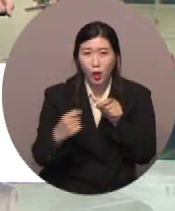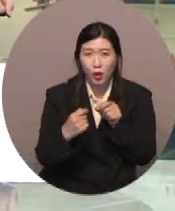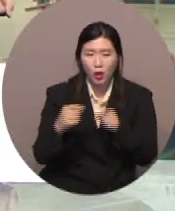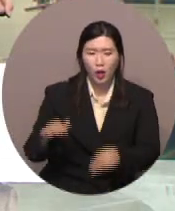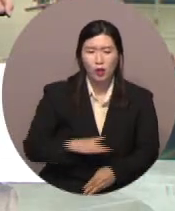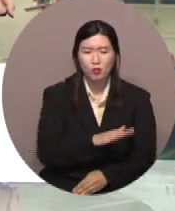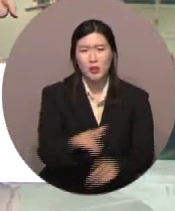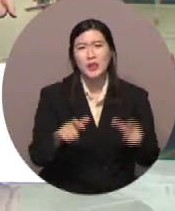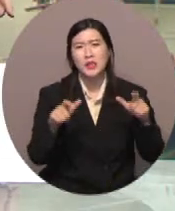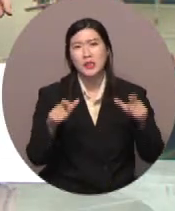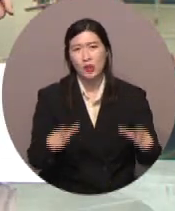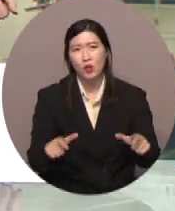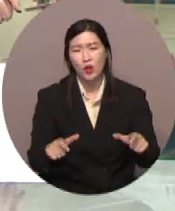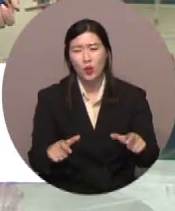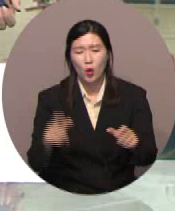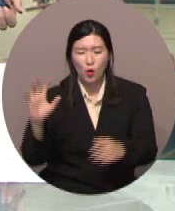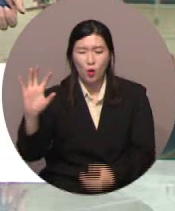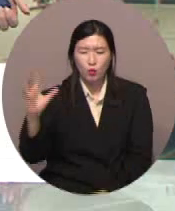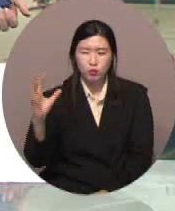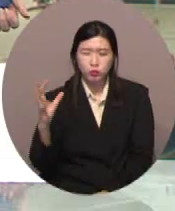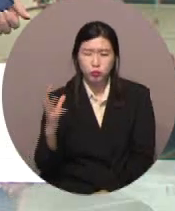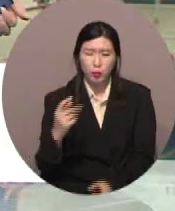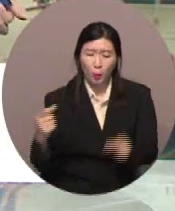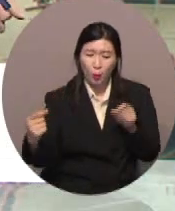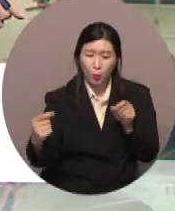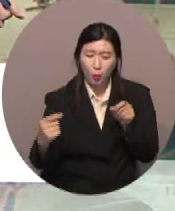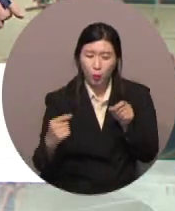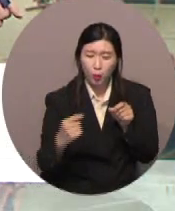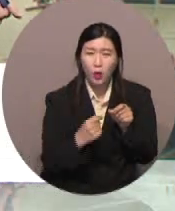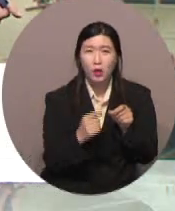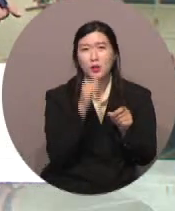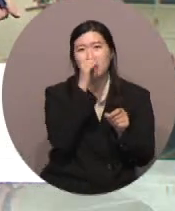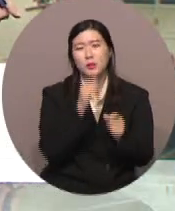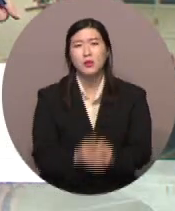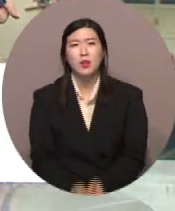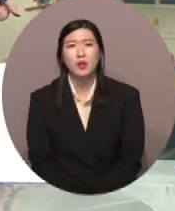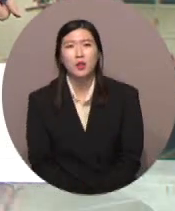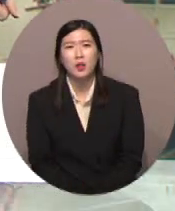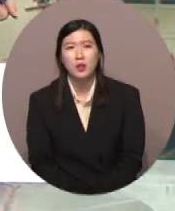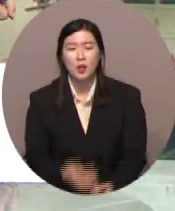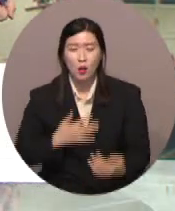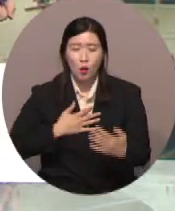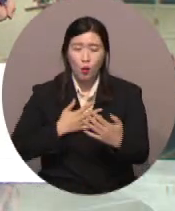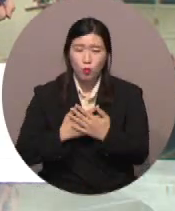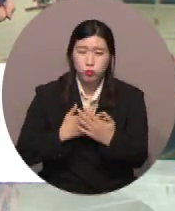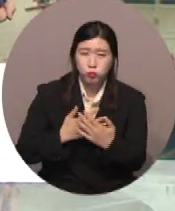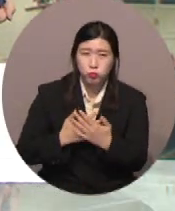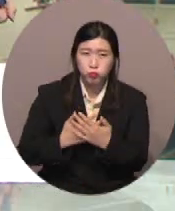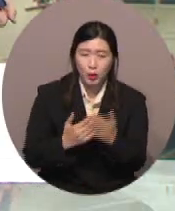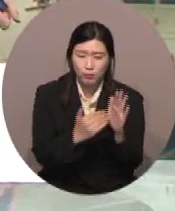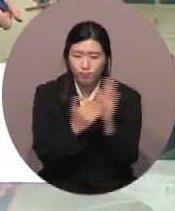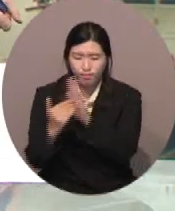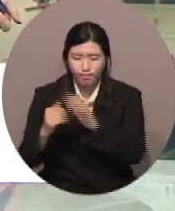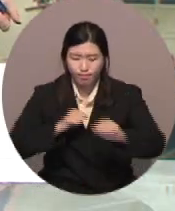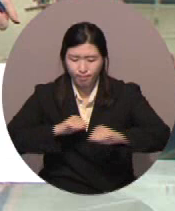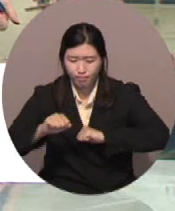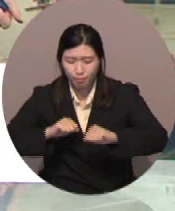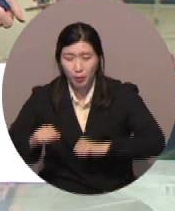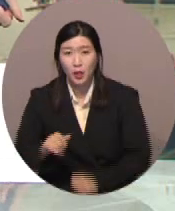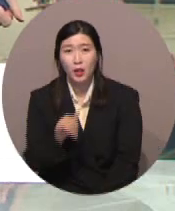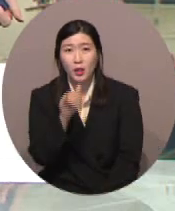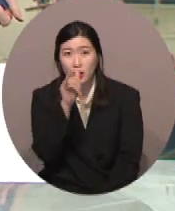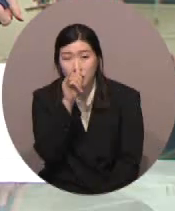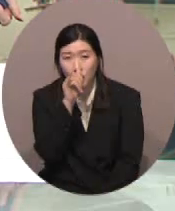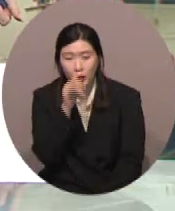세종 충남 지역도 차츰 태풍의 영향권에 접어들고 있는데요. 긴장감 속에 태풍 대비로 분주한 하루였는데